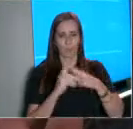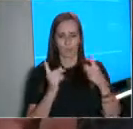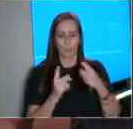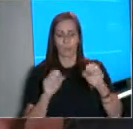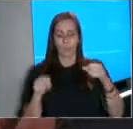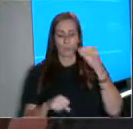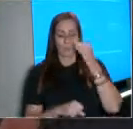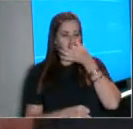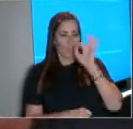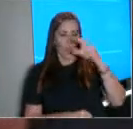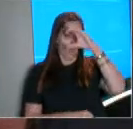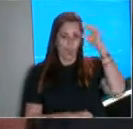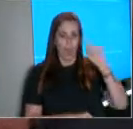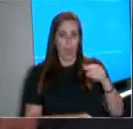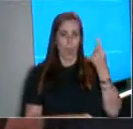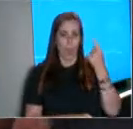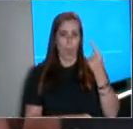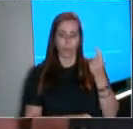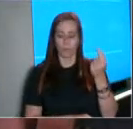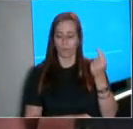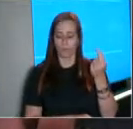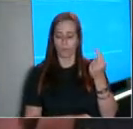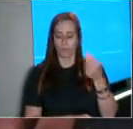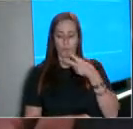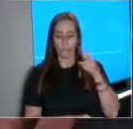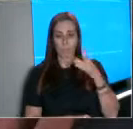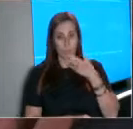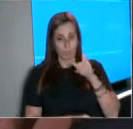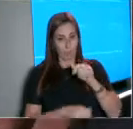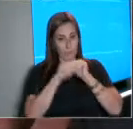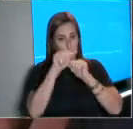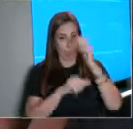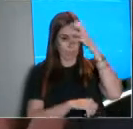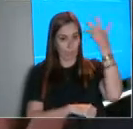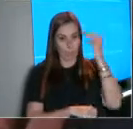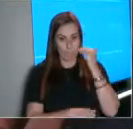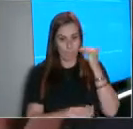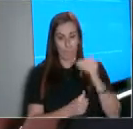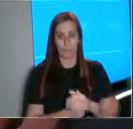מה? טראמפ זנח את הקורדים ונסוג מסוריה בניגוד להבטחה שלו. האם ישראל יכולה וצריכה לסמוך עליו?